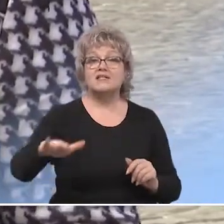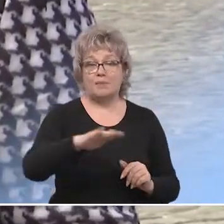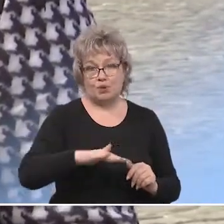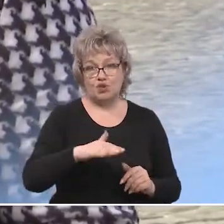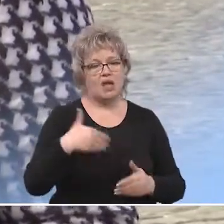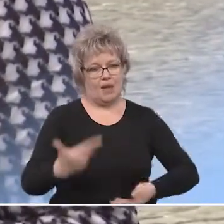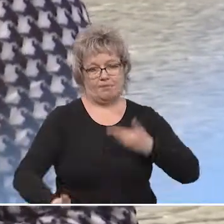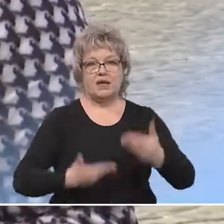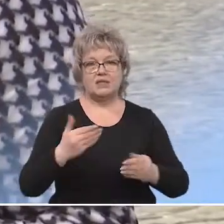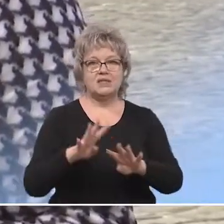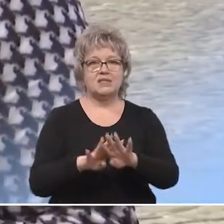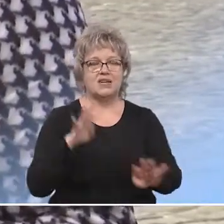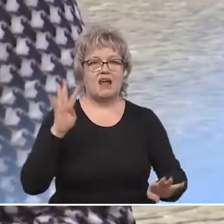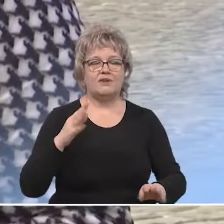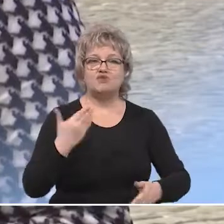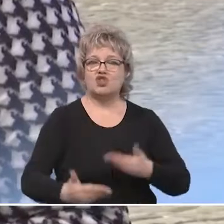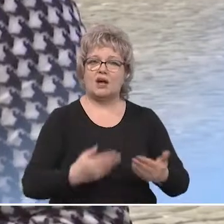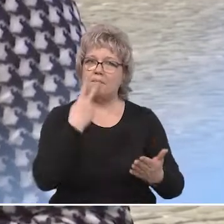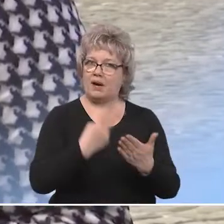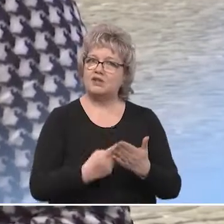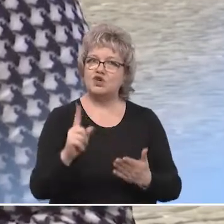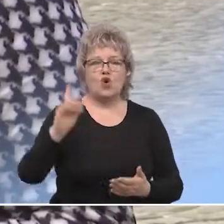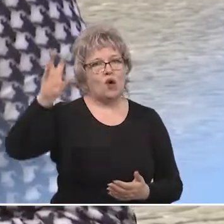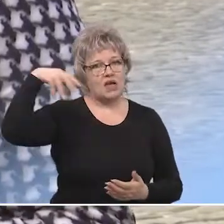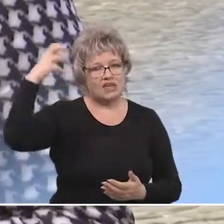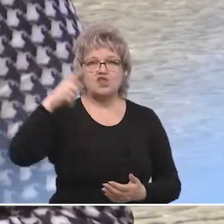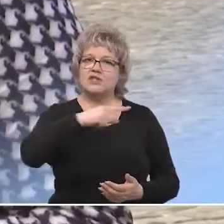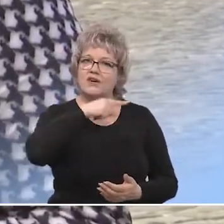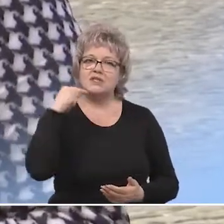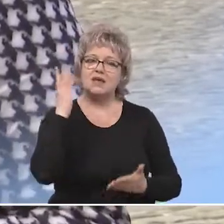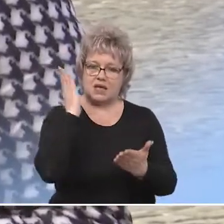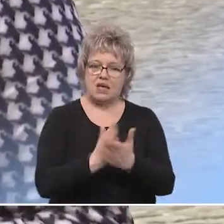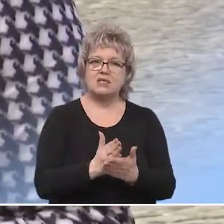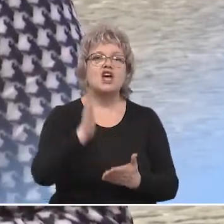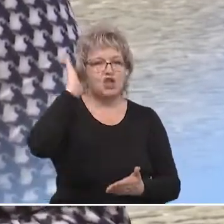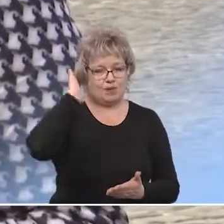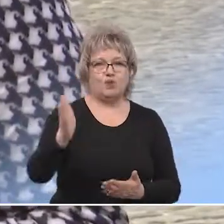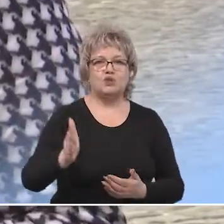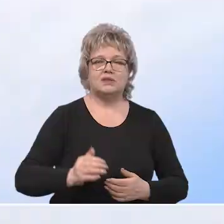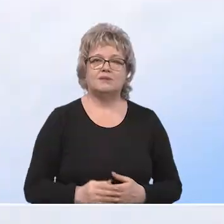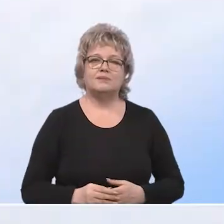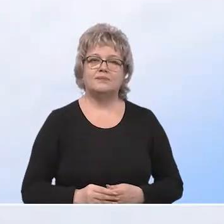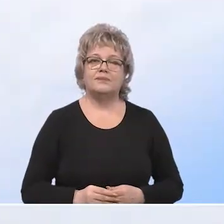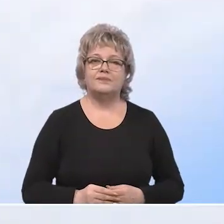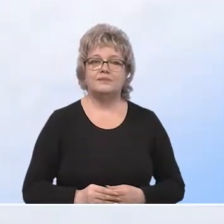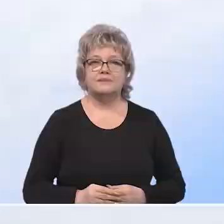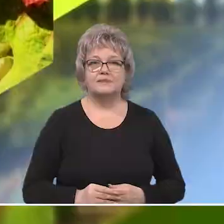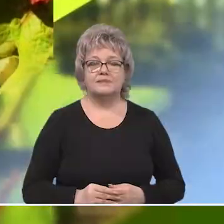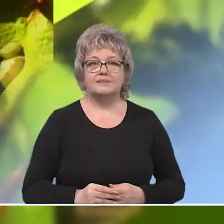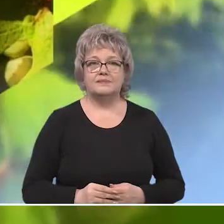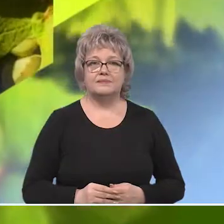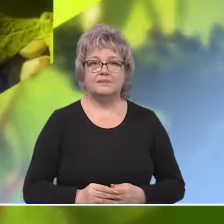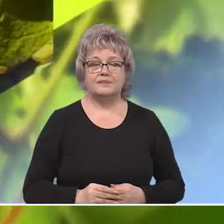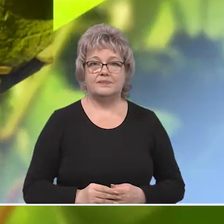Красной площади пройти с троевым шагом и показать, что казачество России есть и будет.